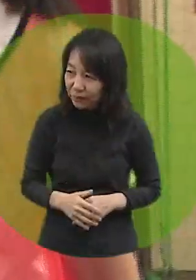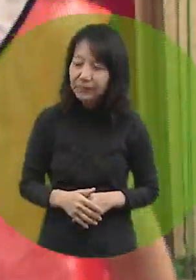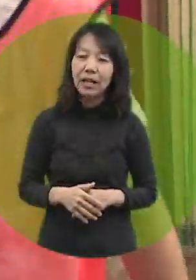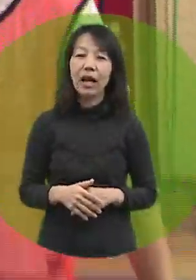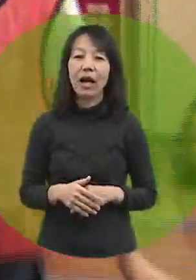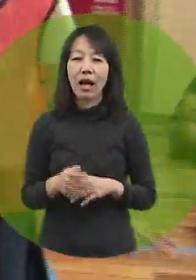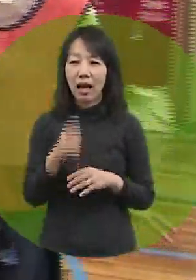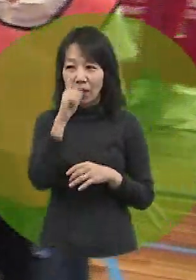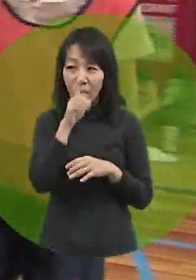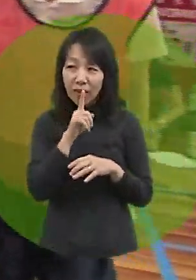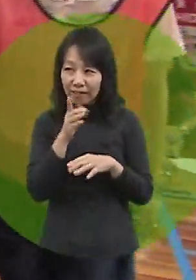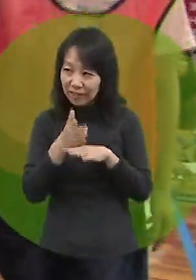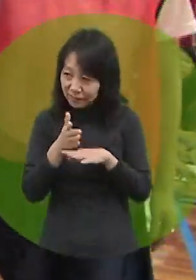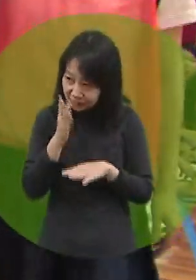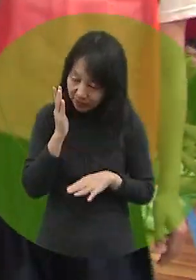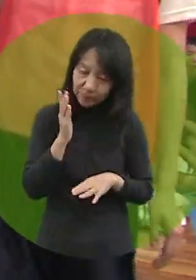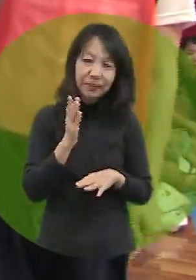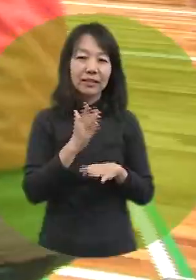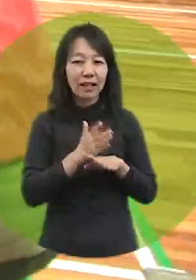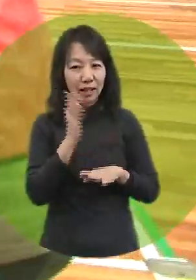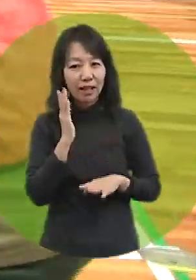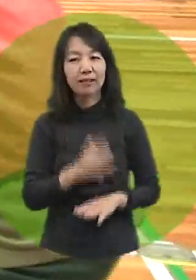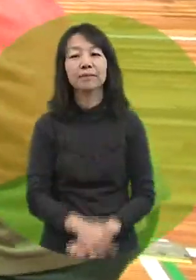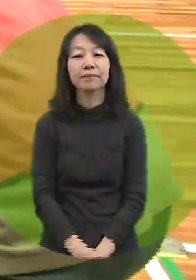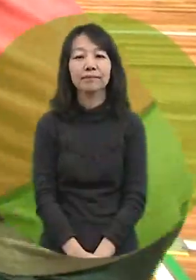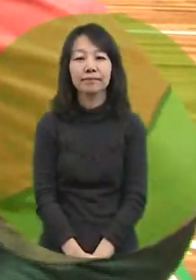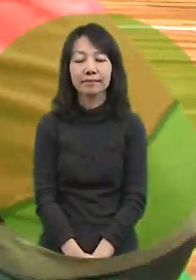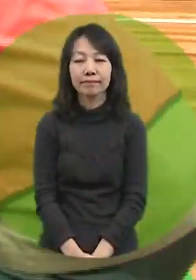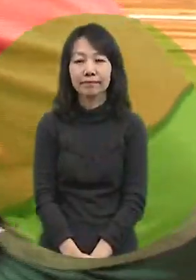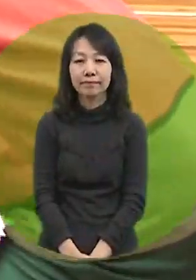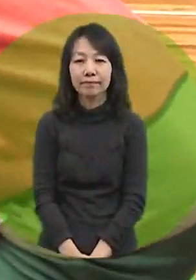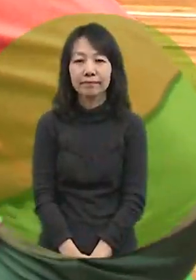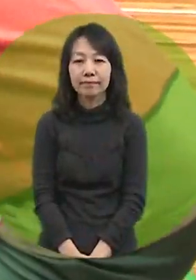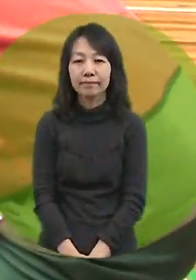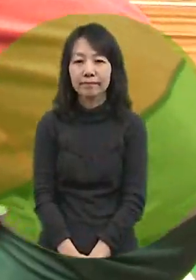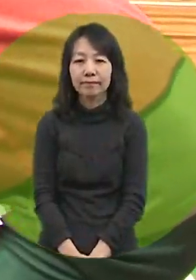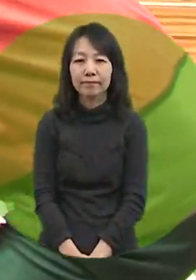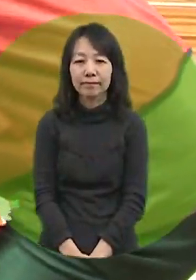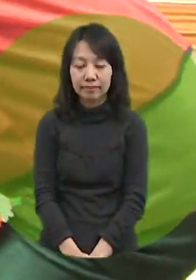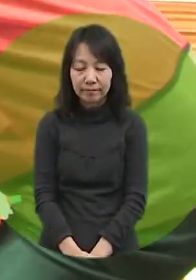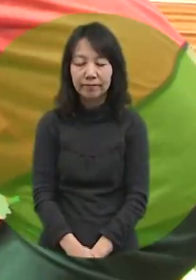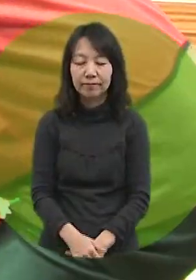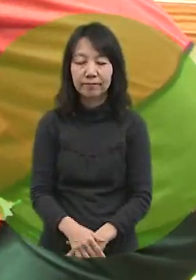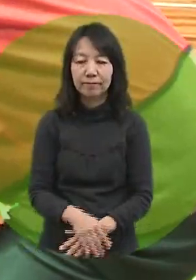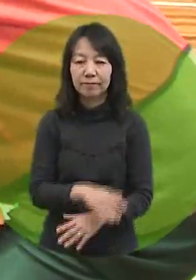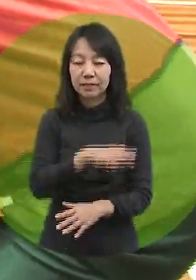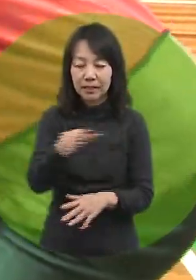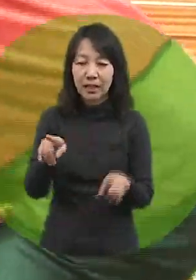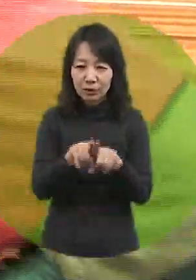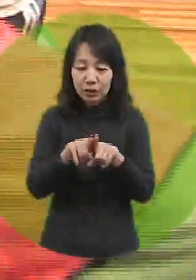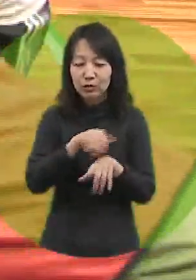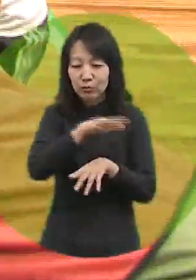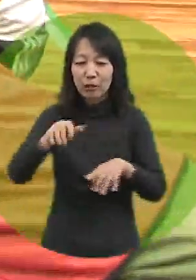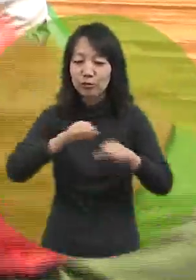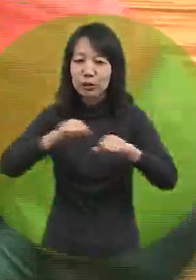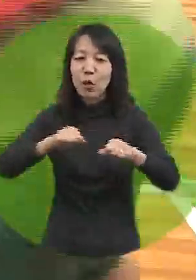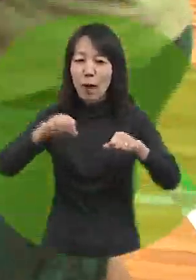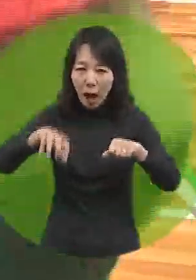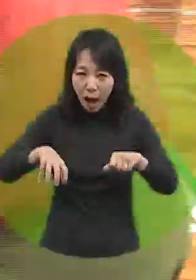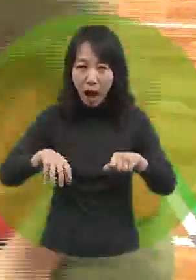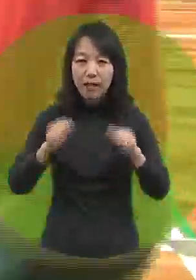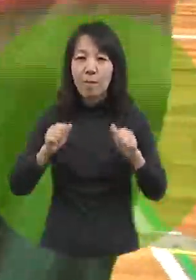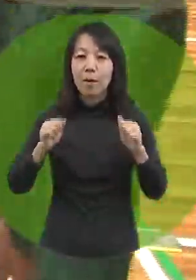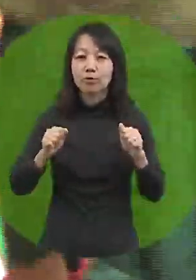でリレーでリレーでリレーで。よっしゃ、ち ょっと 開けて。 うま っ ちゅ ー。